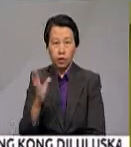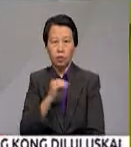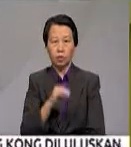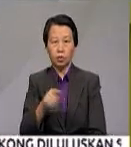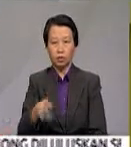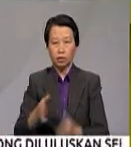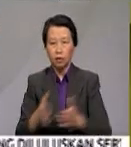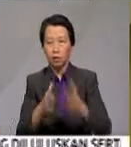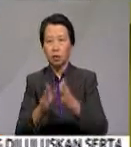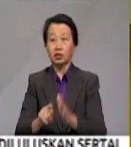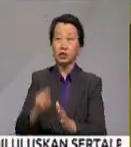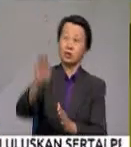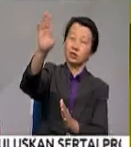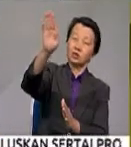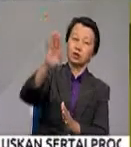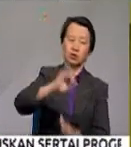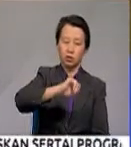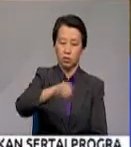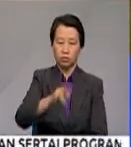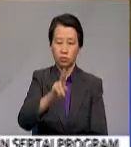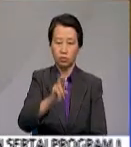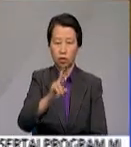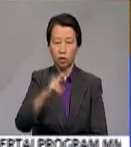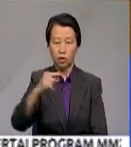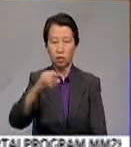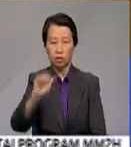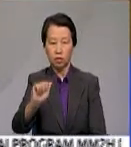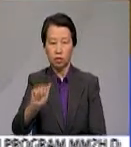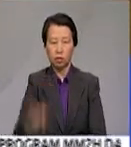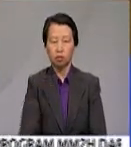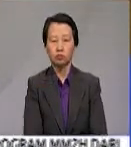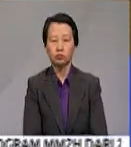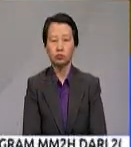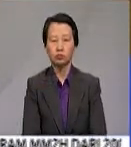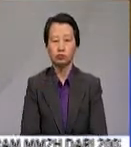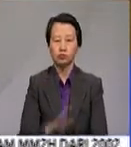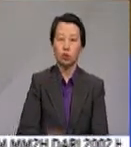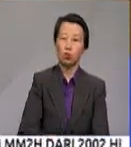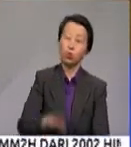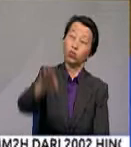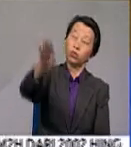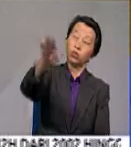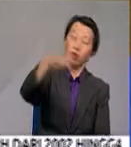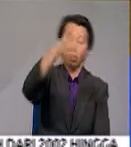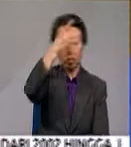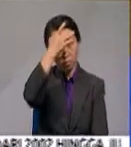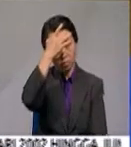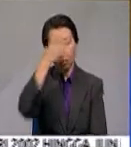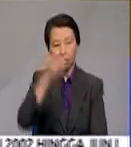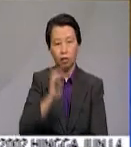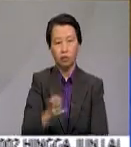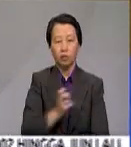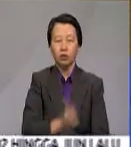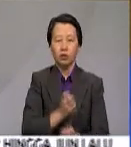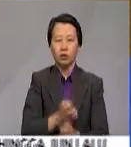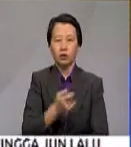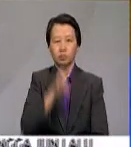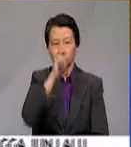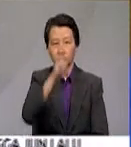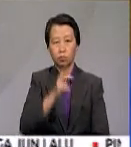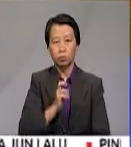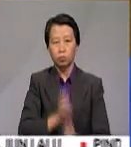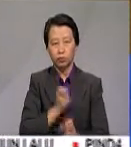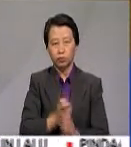permukaan laluan yang tinggi di Bukit Jugra, cabaran Bukit itu memang kalau pada saya sprint kita lah, memang